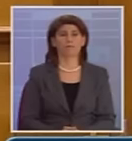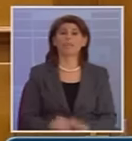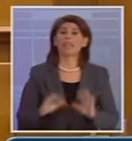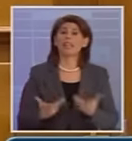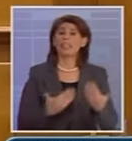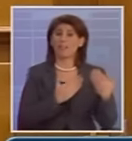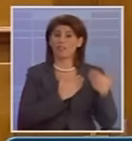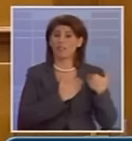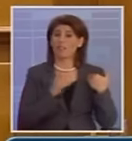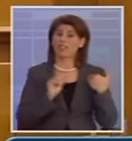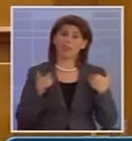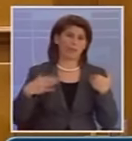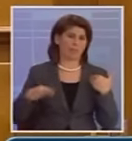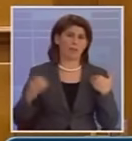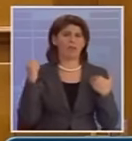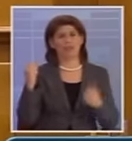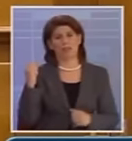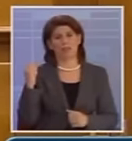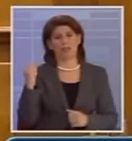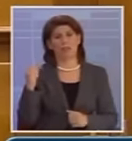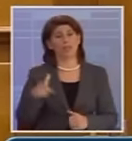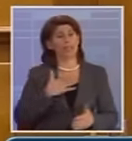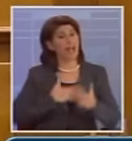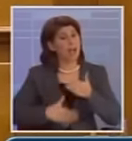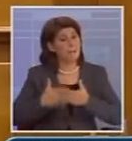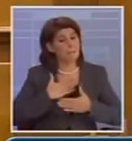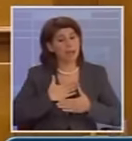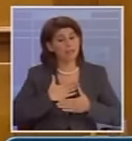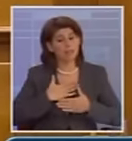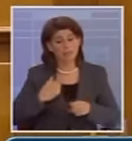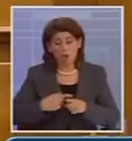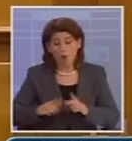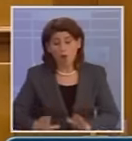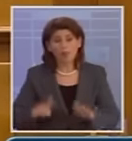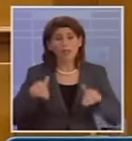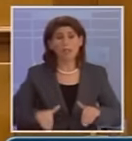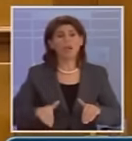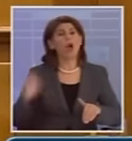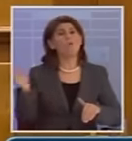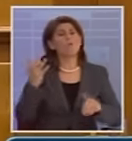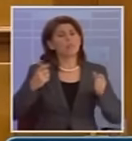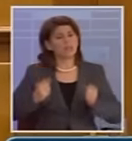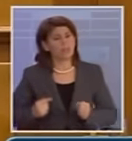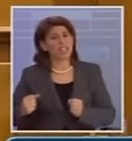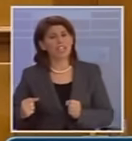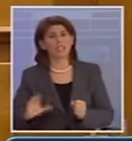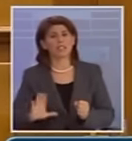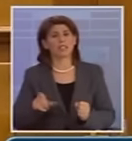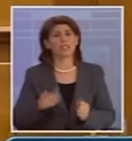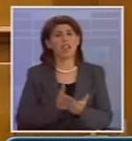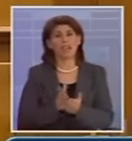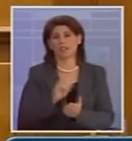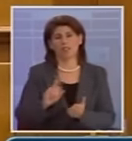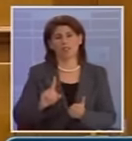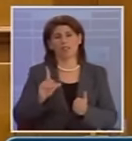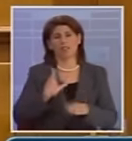ευθύνη δεν είναι αδυναμία, είναι δύναμη. Και το να αγαπάς την πατρίδα σου και να την υπηρετείς από οποιαδήποτε θέση είναι αρετή, δεν είναι